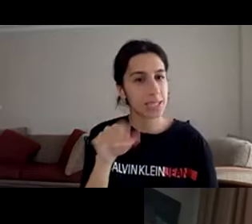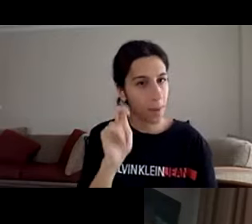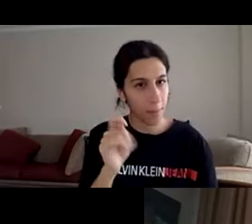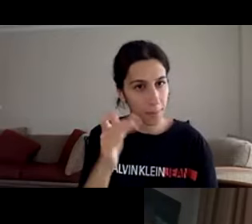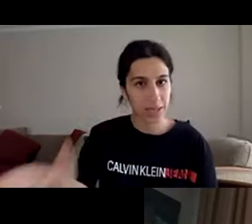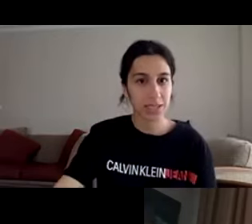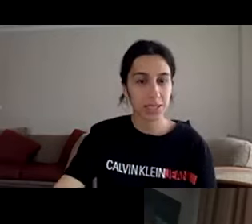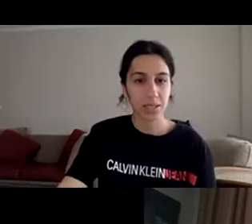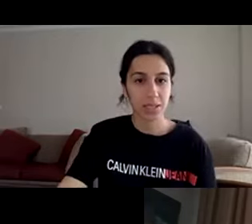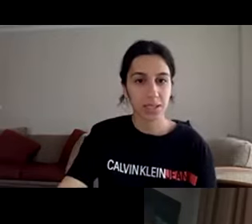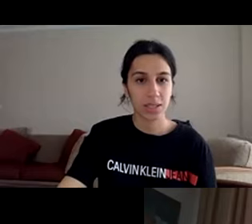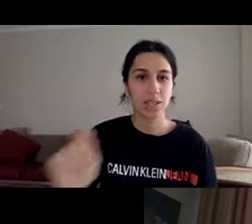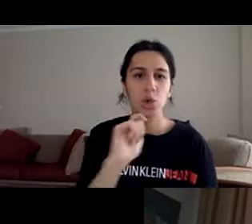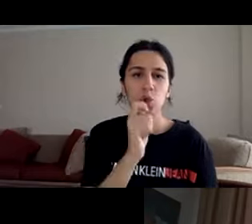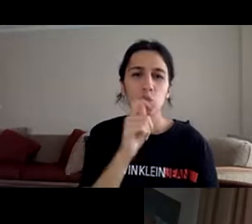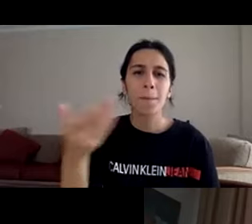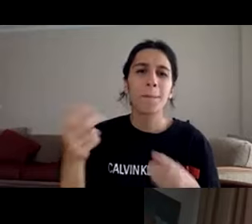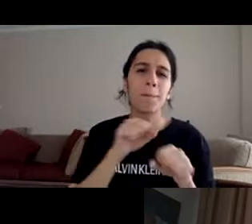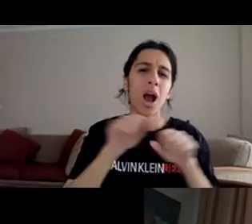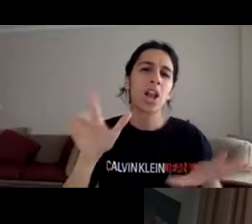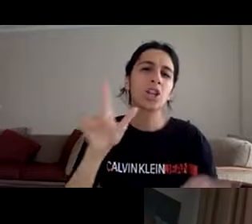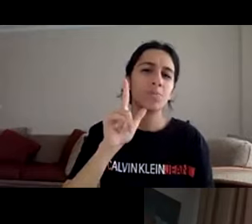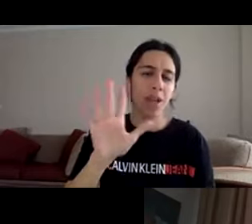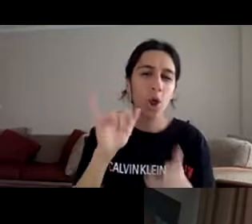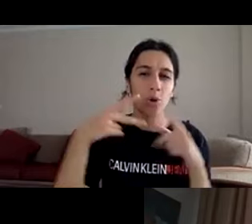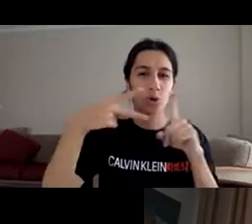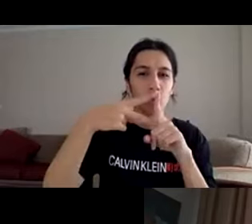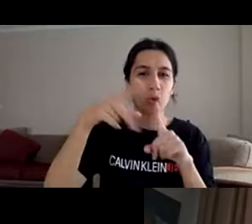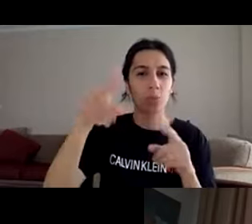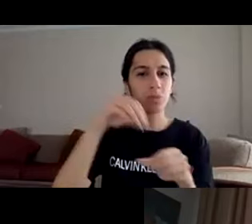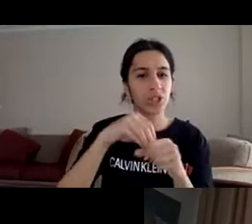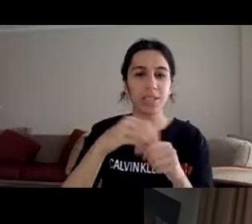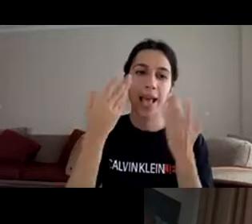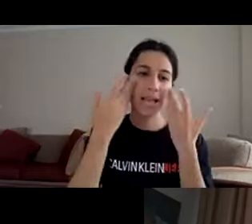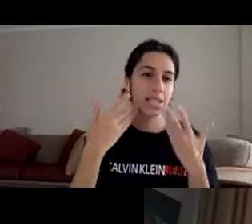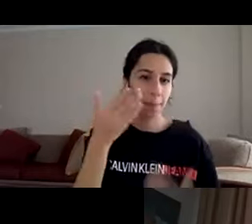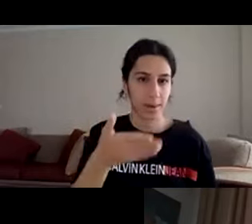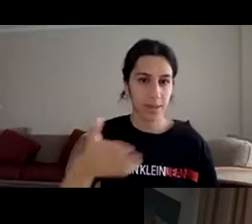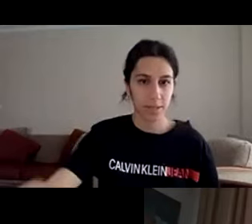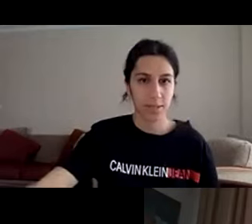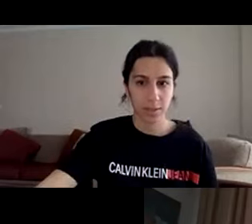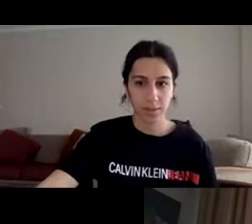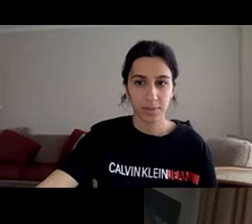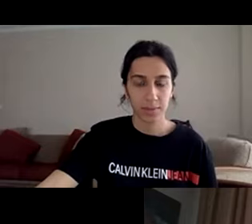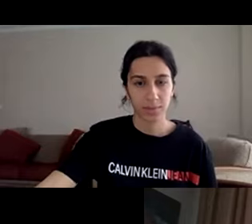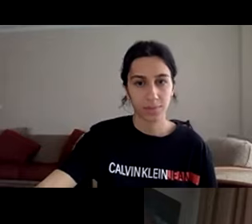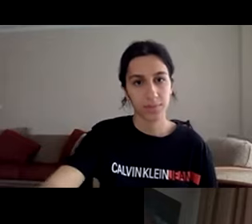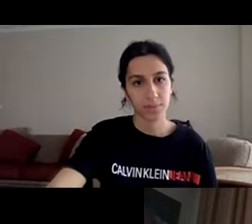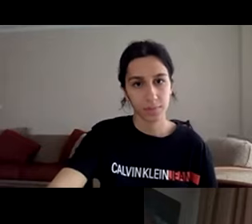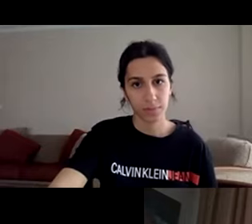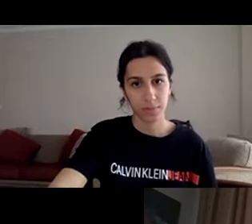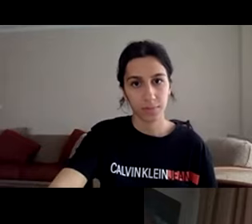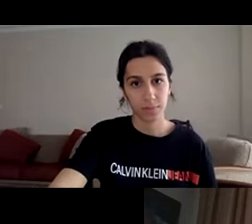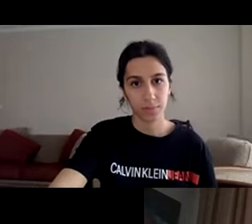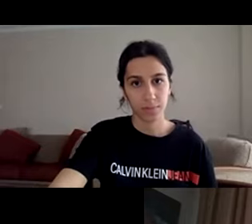da paylaşmasına gerek yok. Zaten YouTube'dan tekrar izlerseniz sunumu bütün videoların içinde slaytları var. Tamam, özel